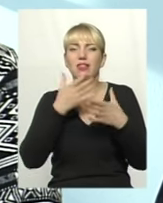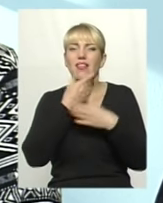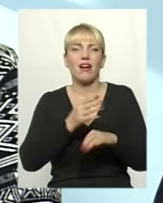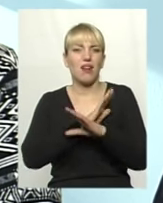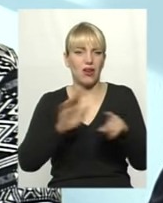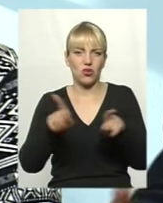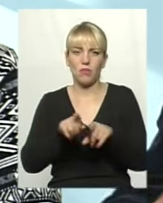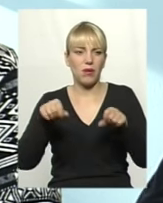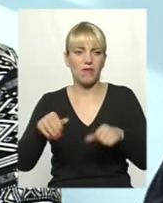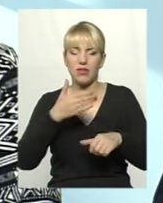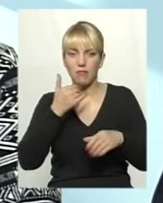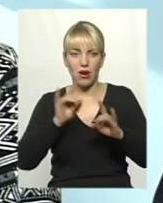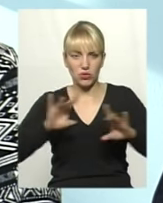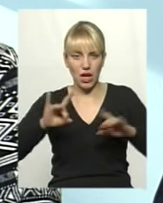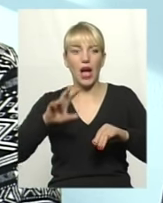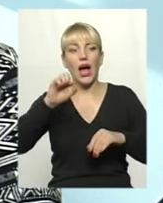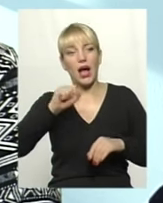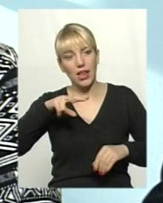маю права, але просто по